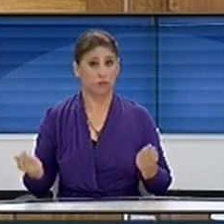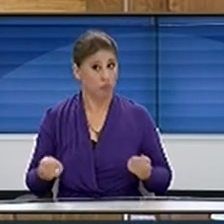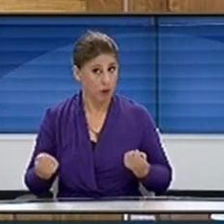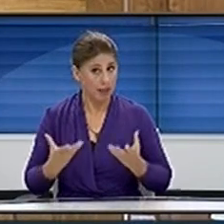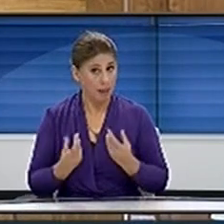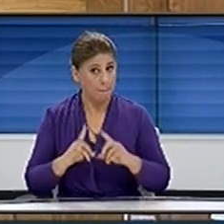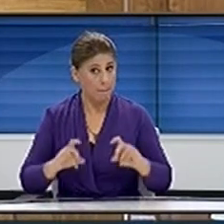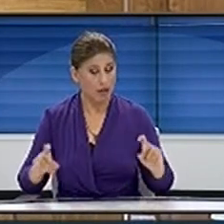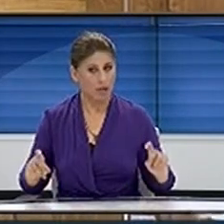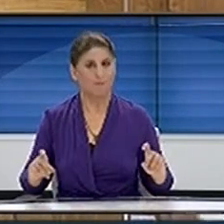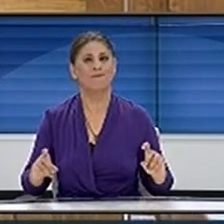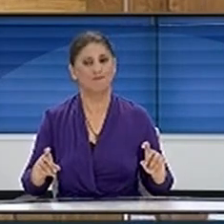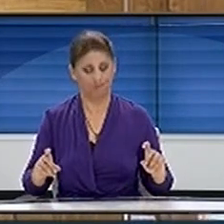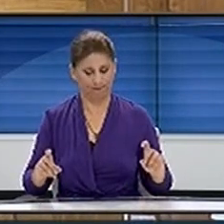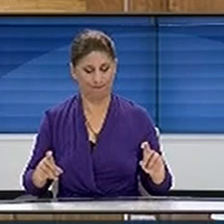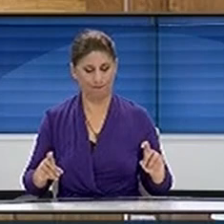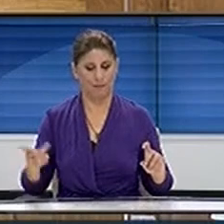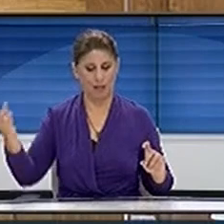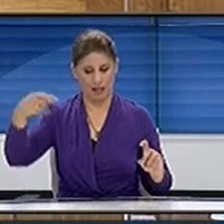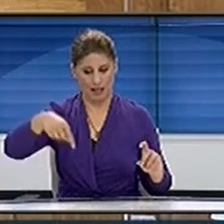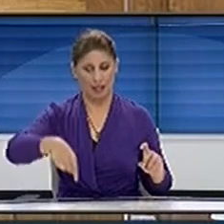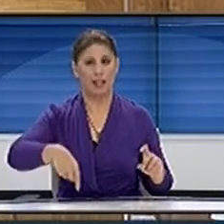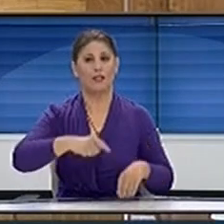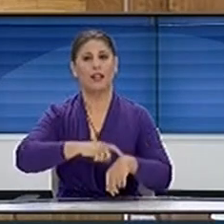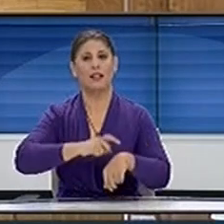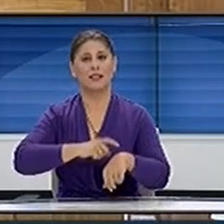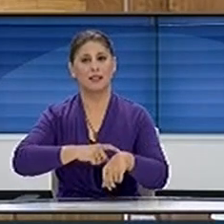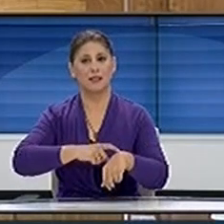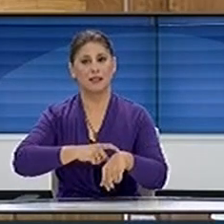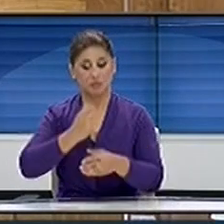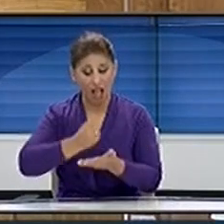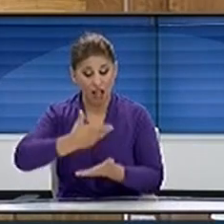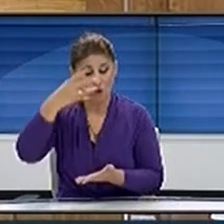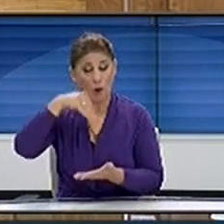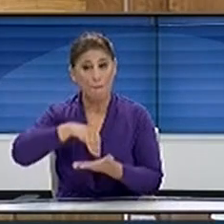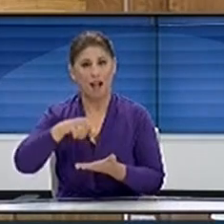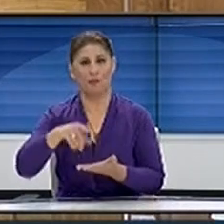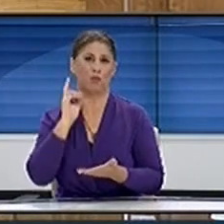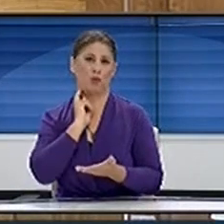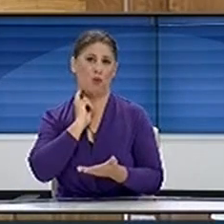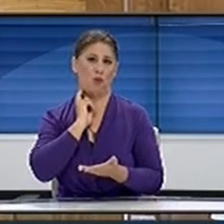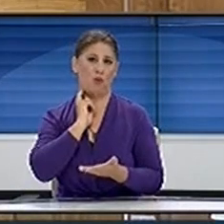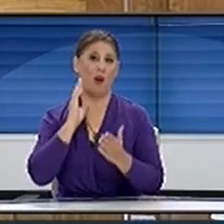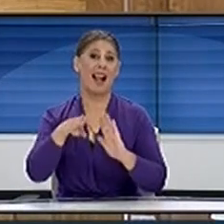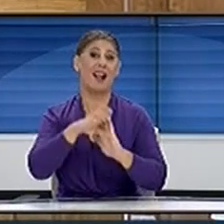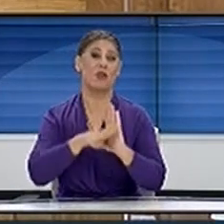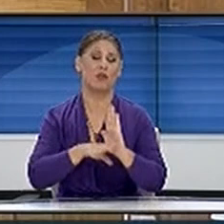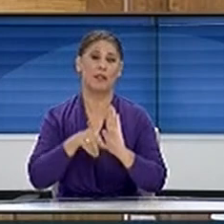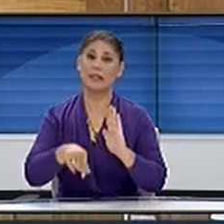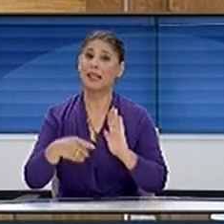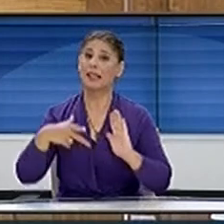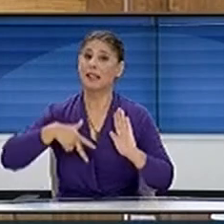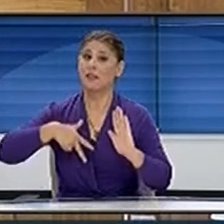γεγονότα έχει έρθει η ώρα να επαναξιολογήσουμε. Θυμίζω στο σώμα ότι ήταν η κυβέρνηση